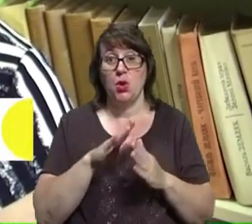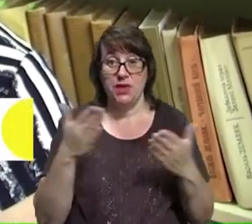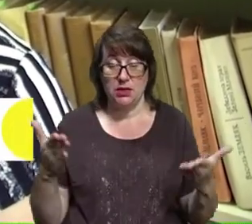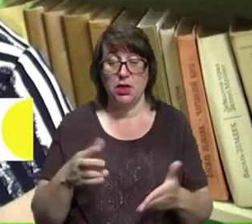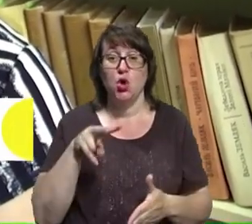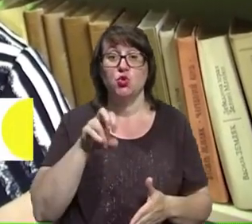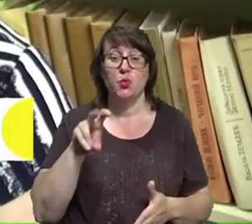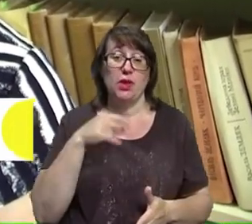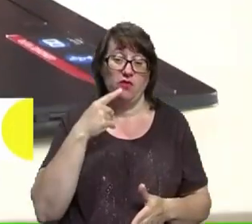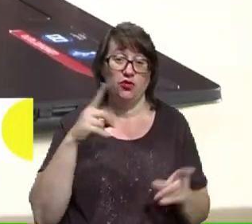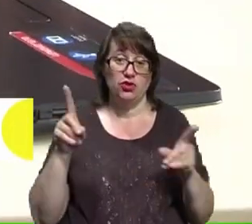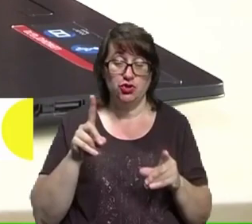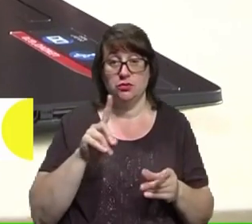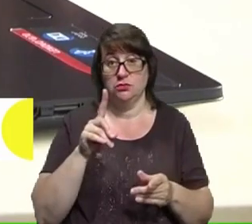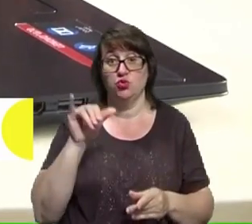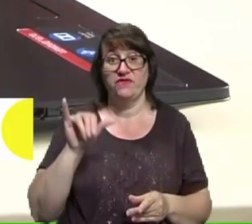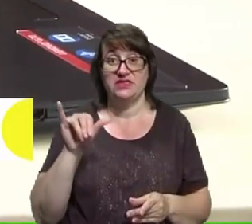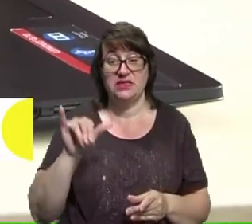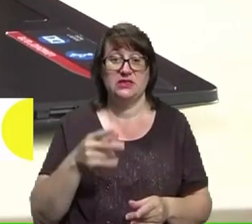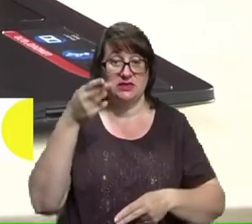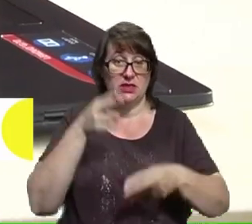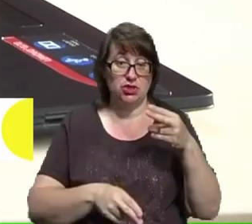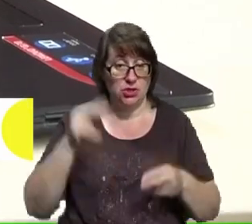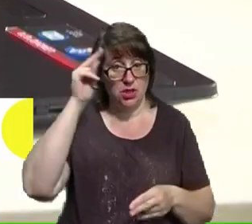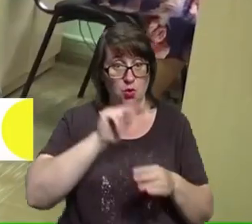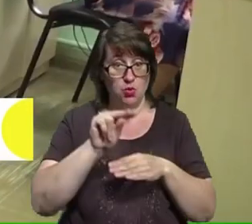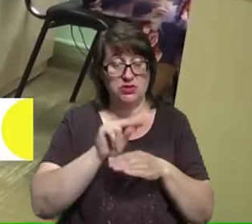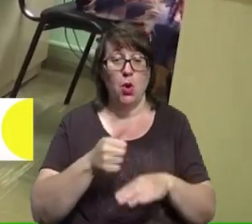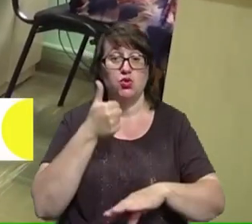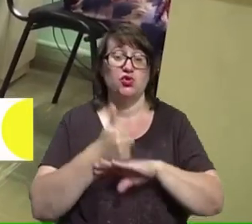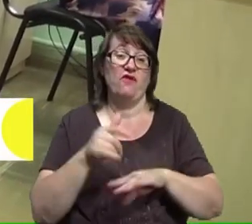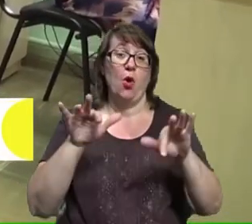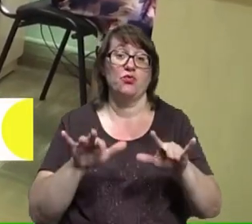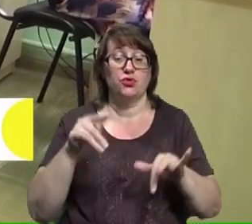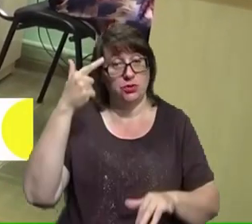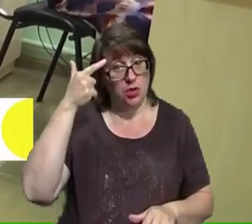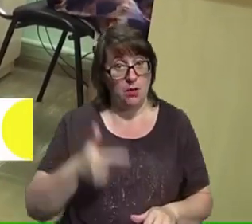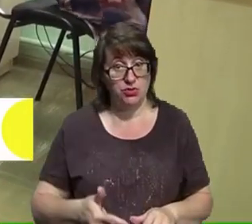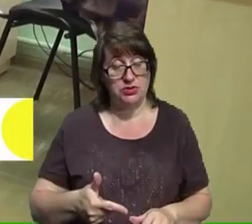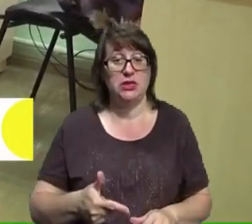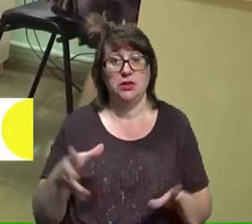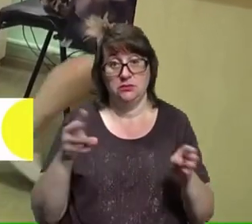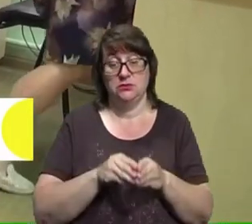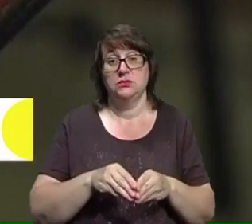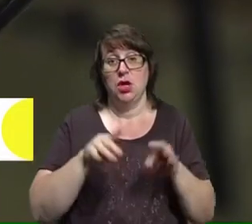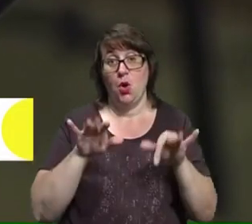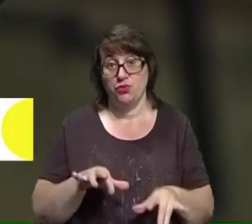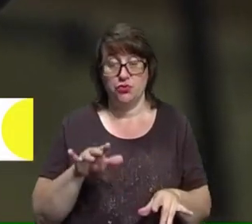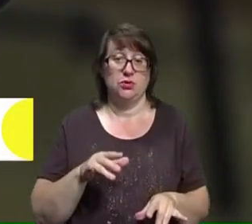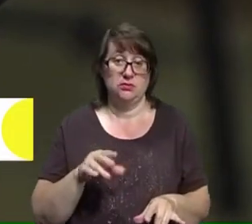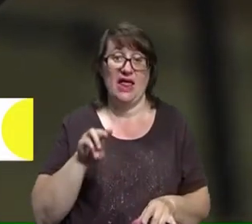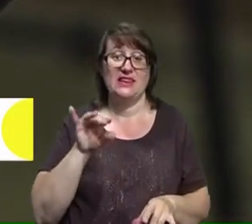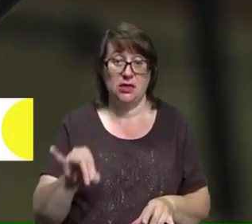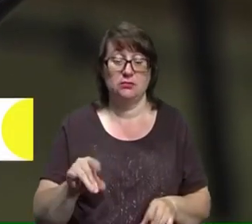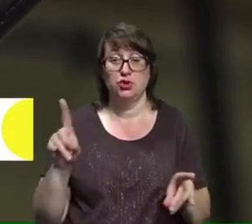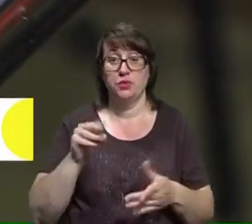що при університеті закінчила курси основи комп'ютерної грамотності із комп'ютером на «ти». Але щоб зареєструватися і